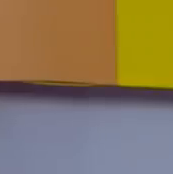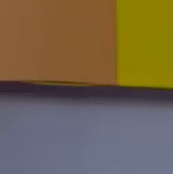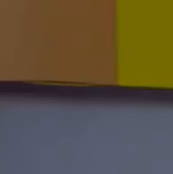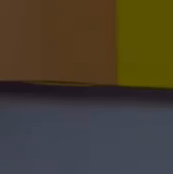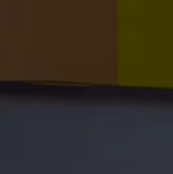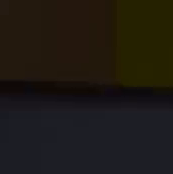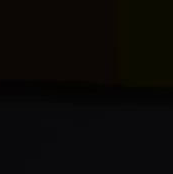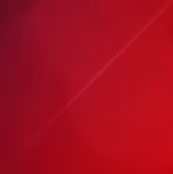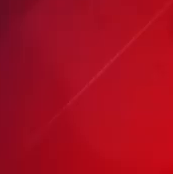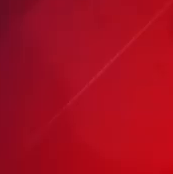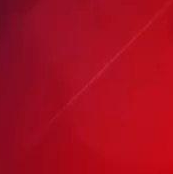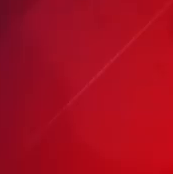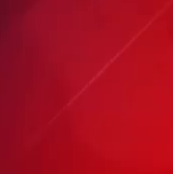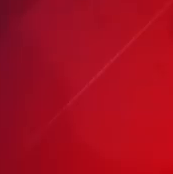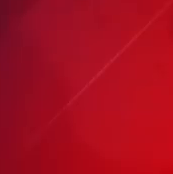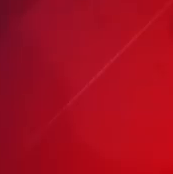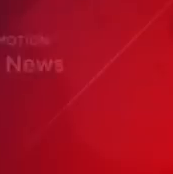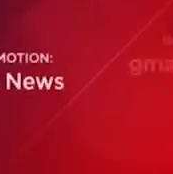www.gmanews.tv.